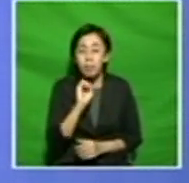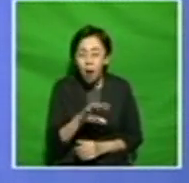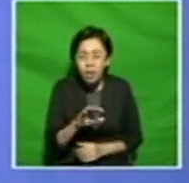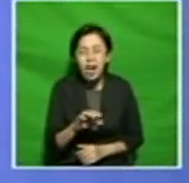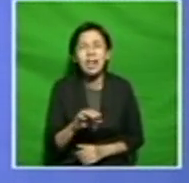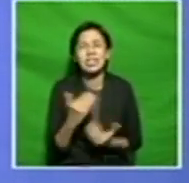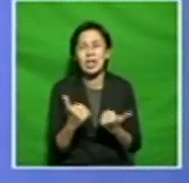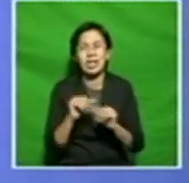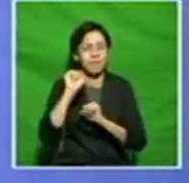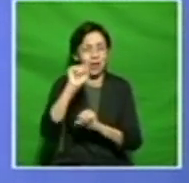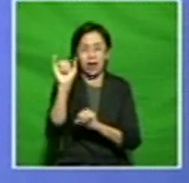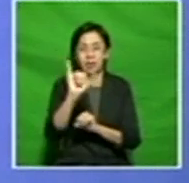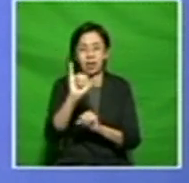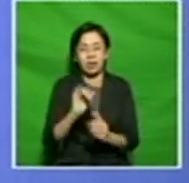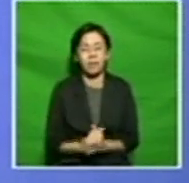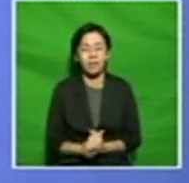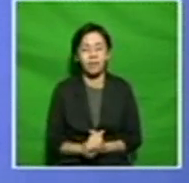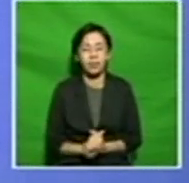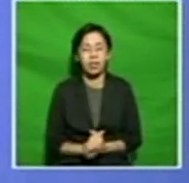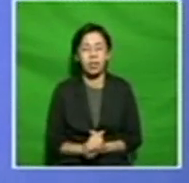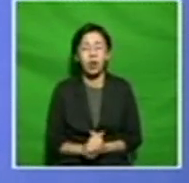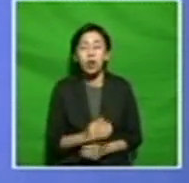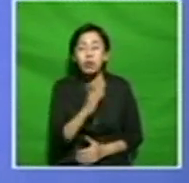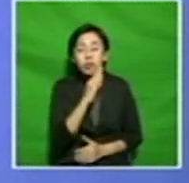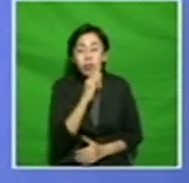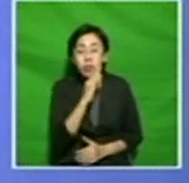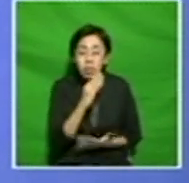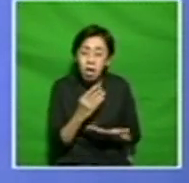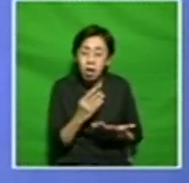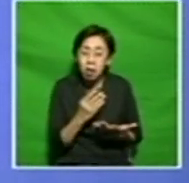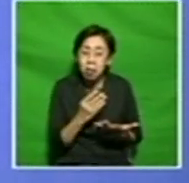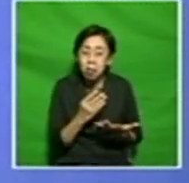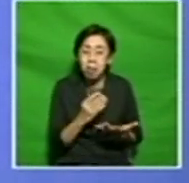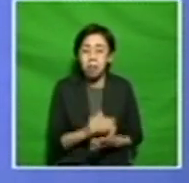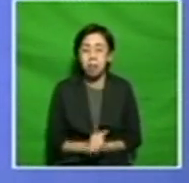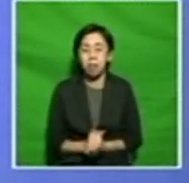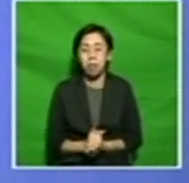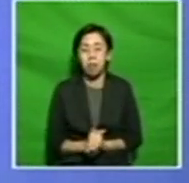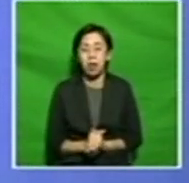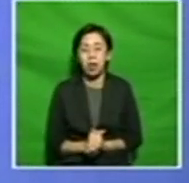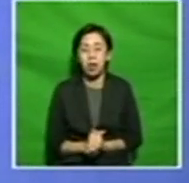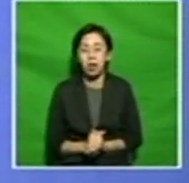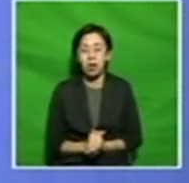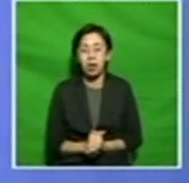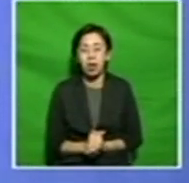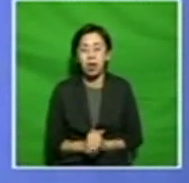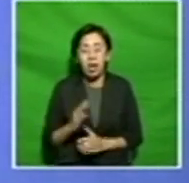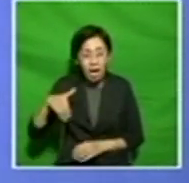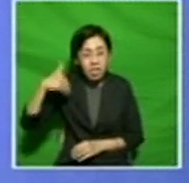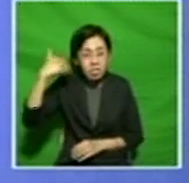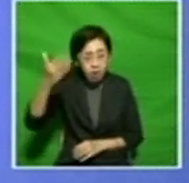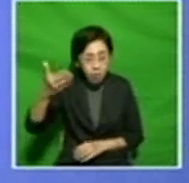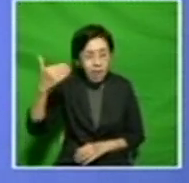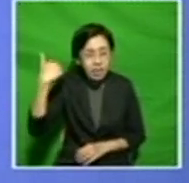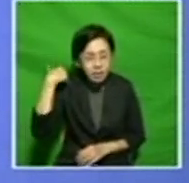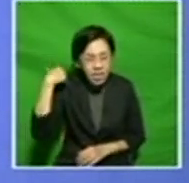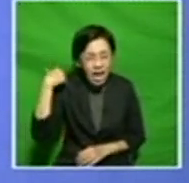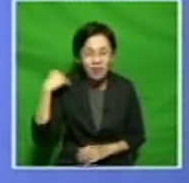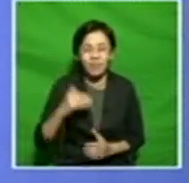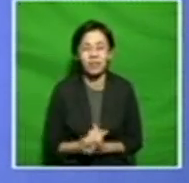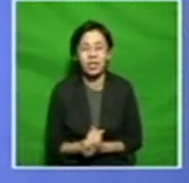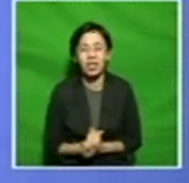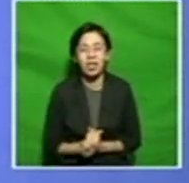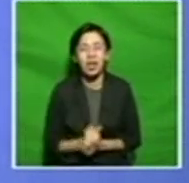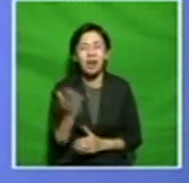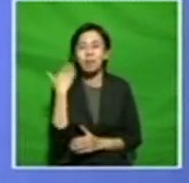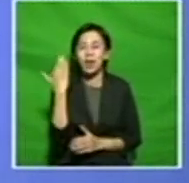ยังไม่ประกาศนะแม้เคอร์ฟิวและถ้าสมมติมันจะมีไอ้เคอร์ฟิวครั้งต่อไปถ้ามันมีเนี่ยมันจะไม่เหมือนเคอร์ฟิวที่เ